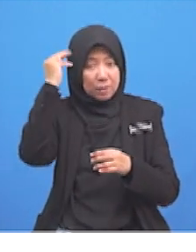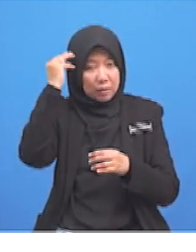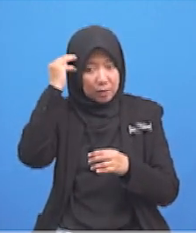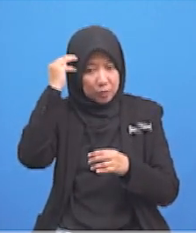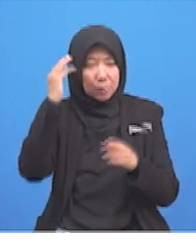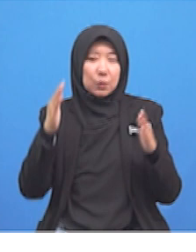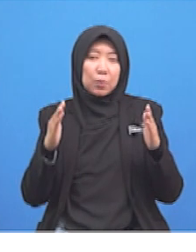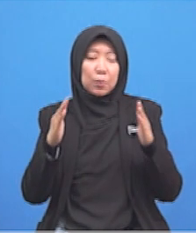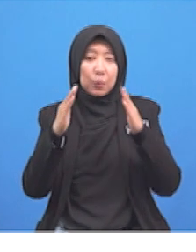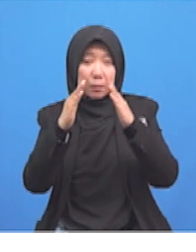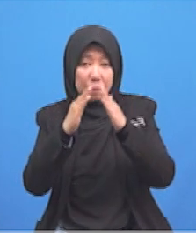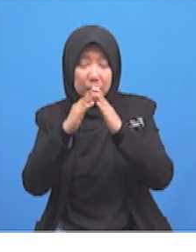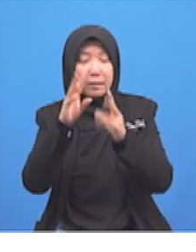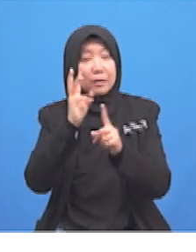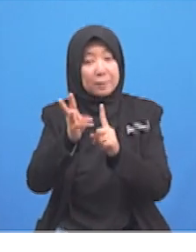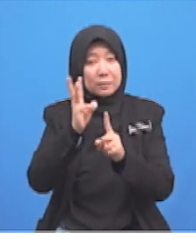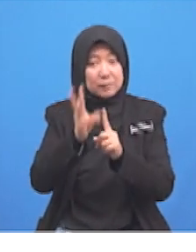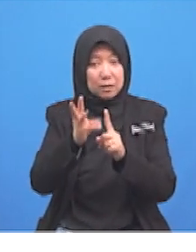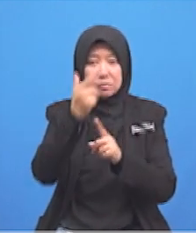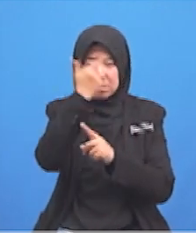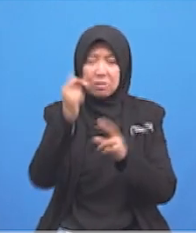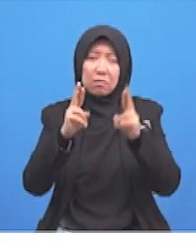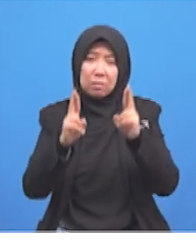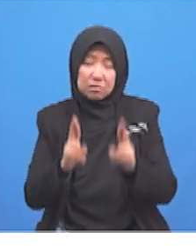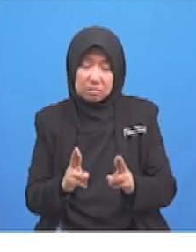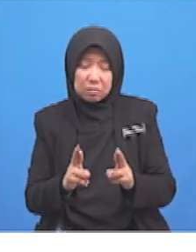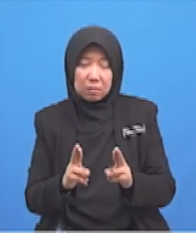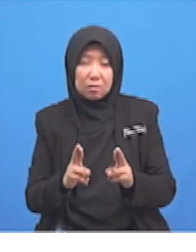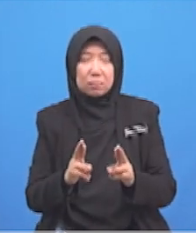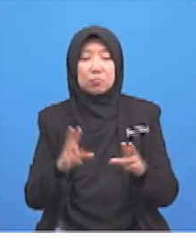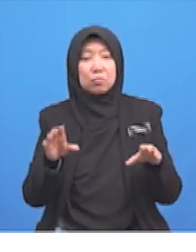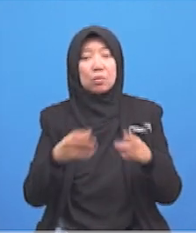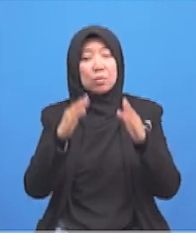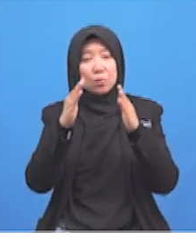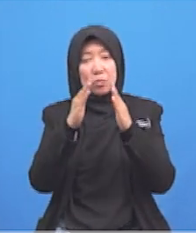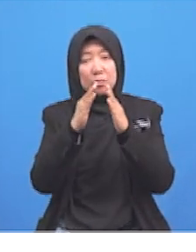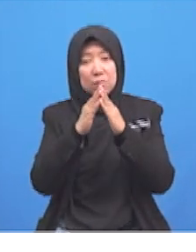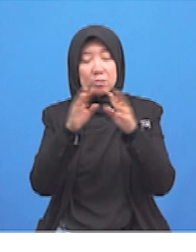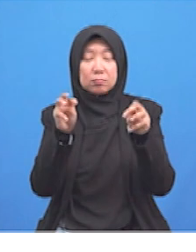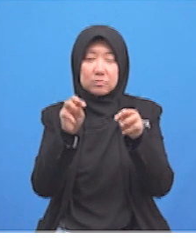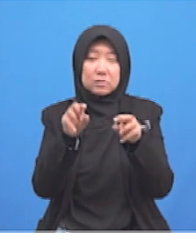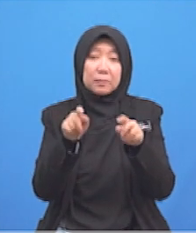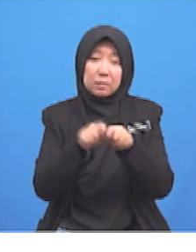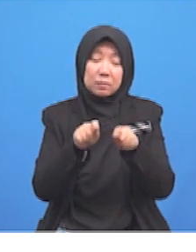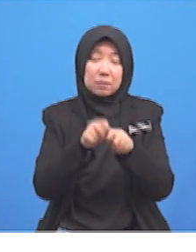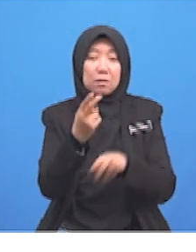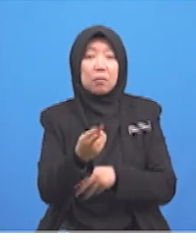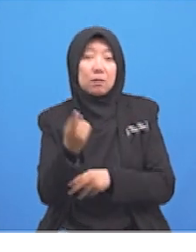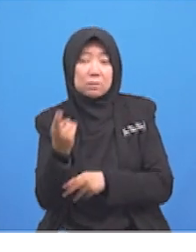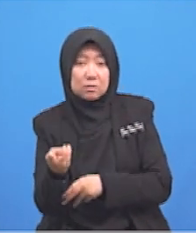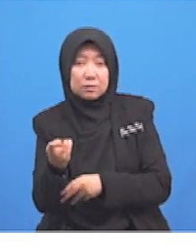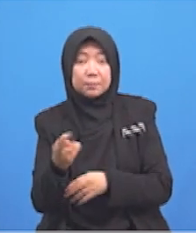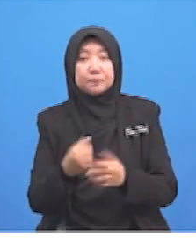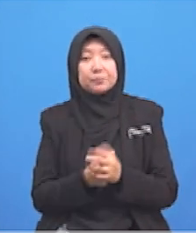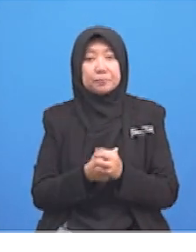rumah bermaksud kebajikan kerana rakyat perlu rumah sebagai harta. Cikgu menggunakan gambar